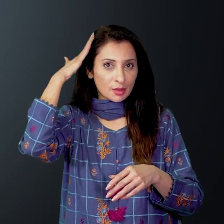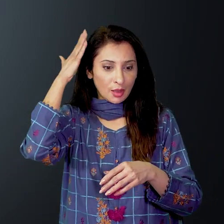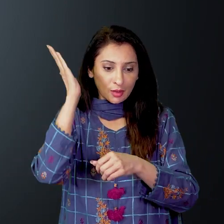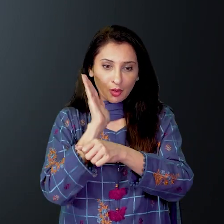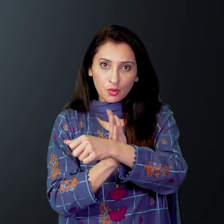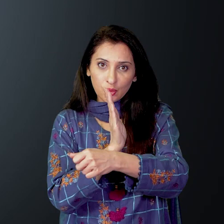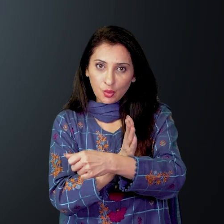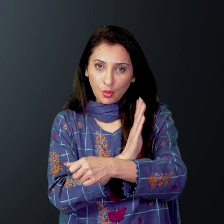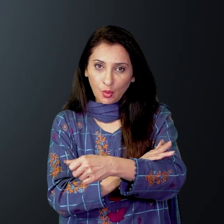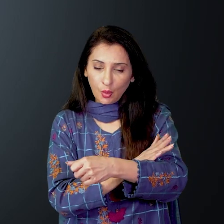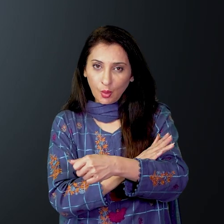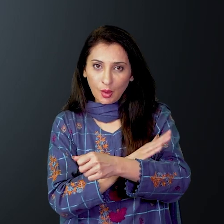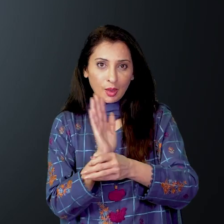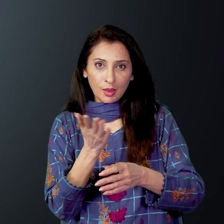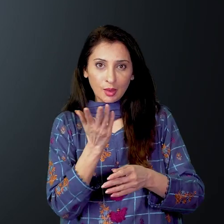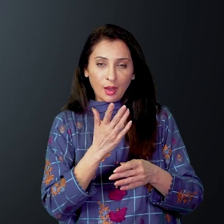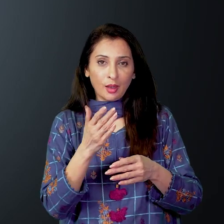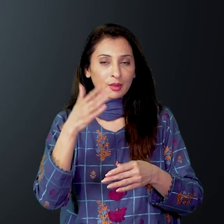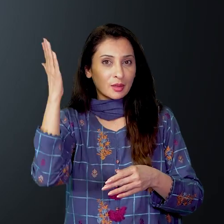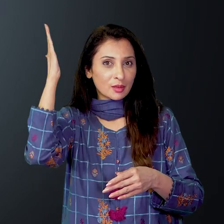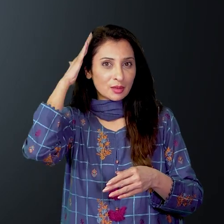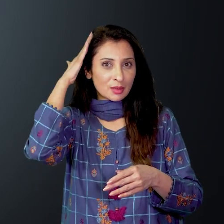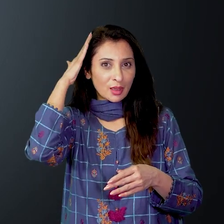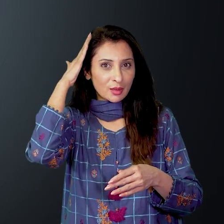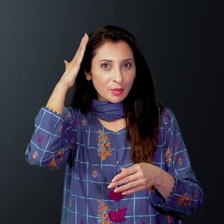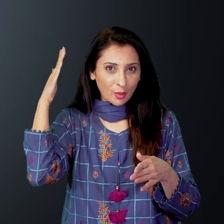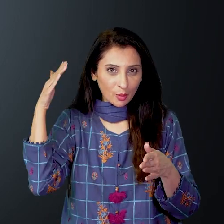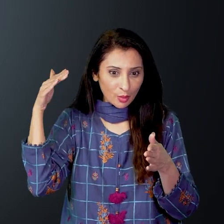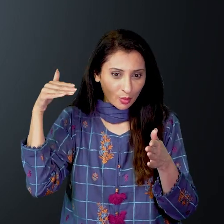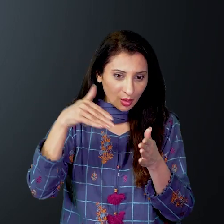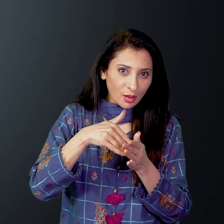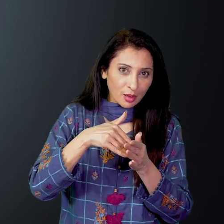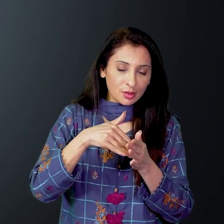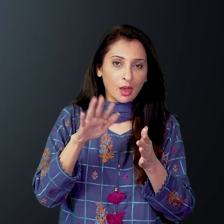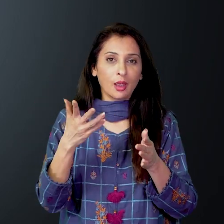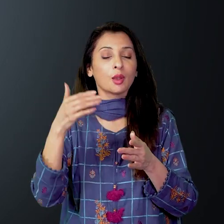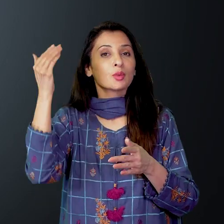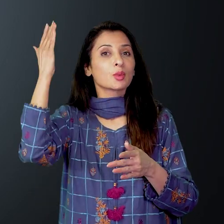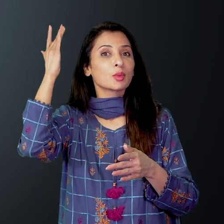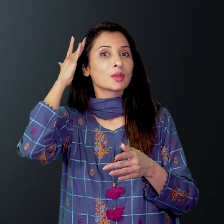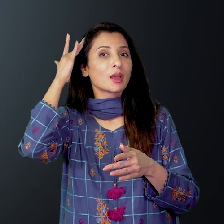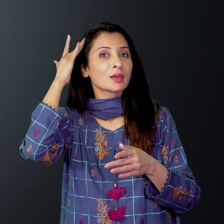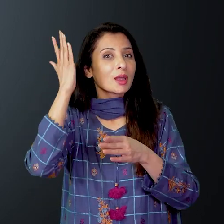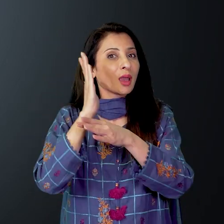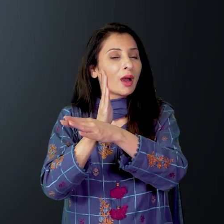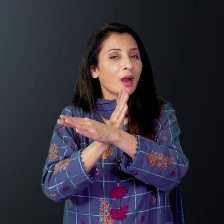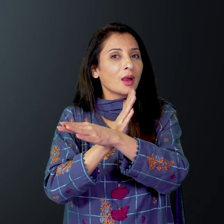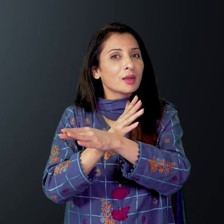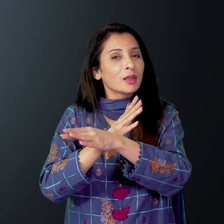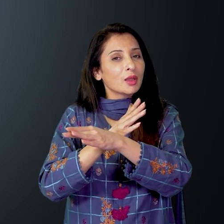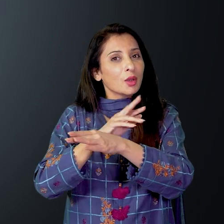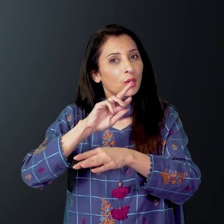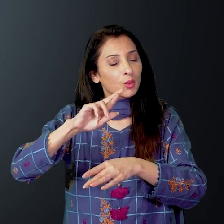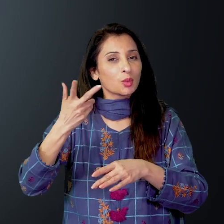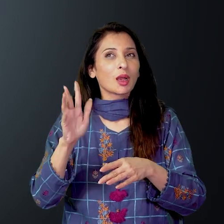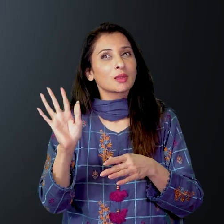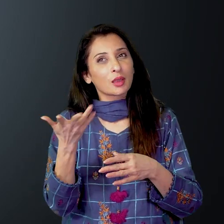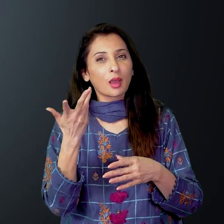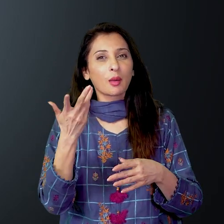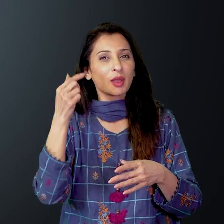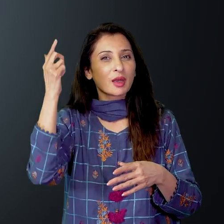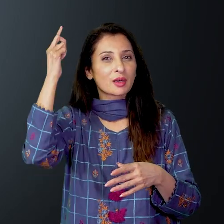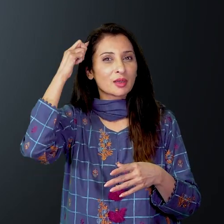की चोट वो है जिसके अंदर आपका दिमाग, सर की हड्डी और दिमाग के अंदर का मादा मुतासिर होता है।